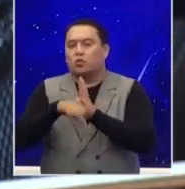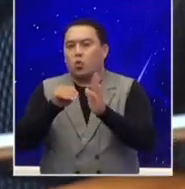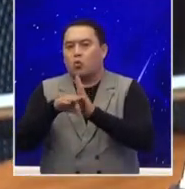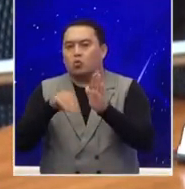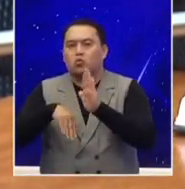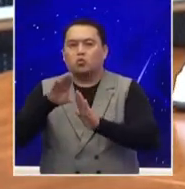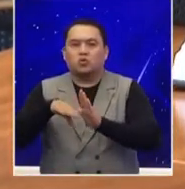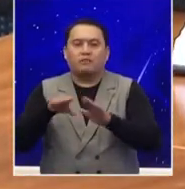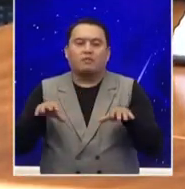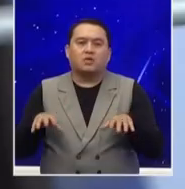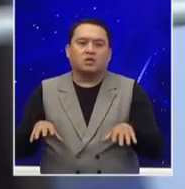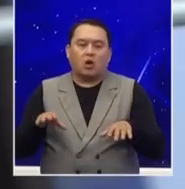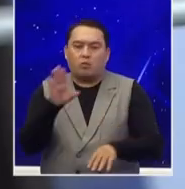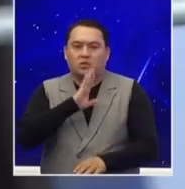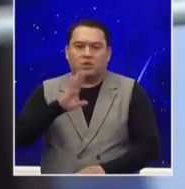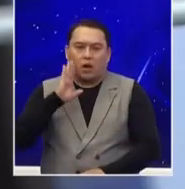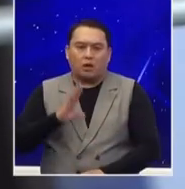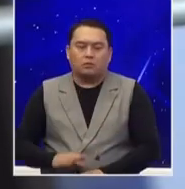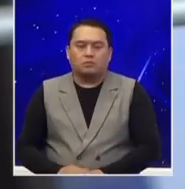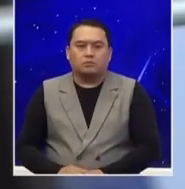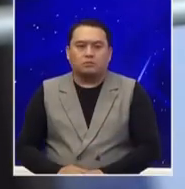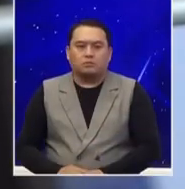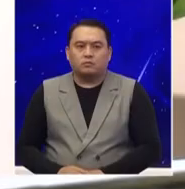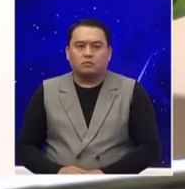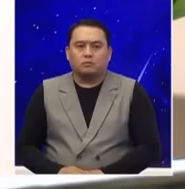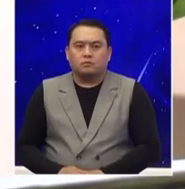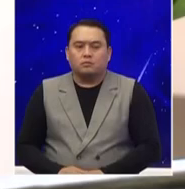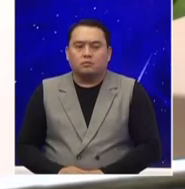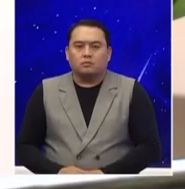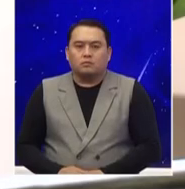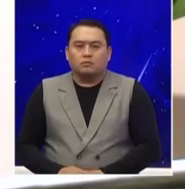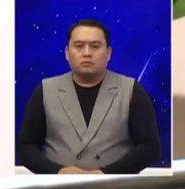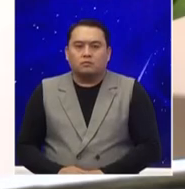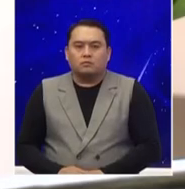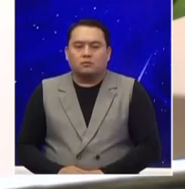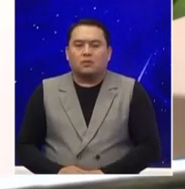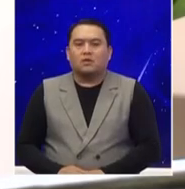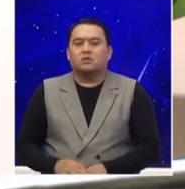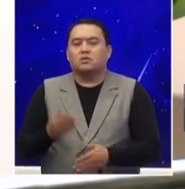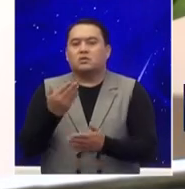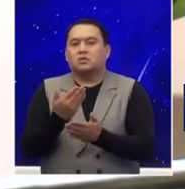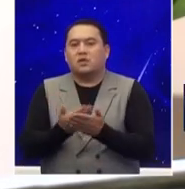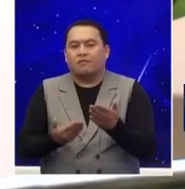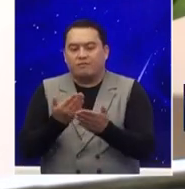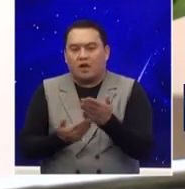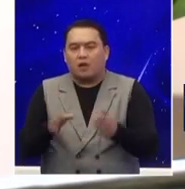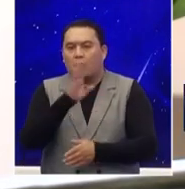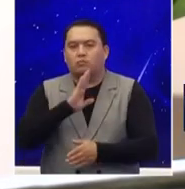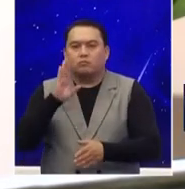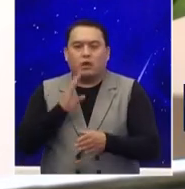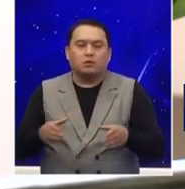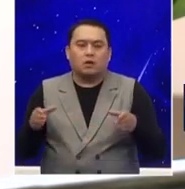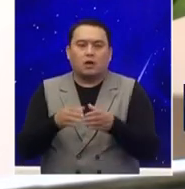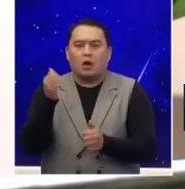председатели районных советов матерей советы матери работает в каждом селе каждая